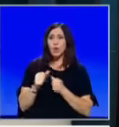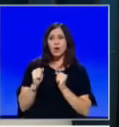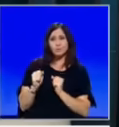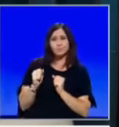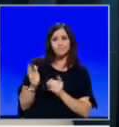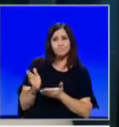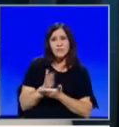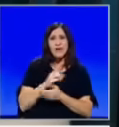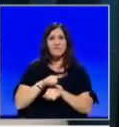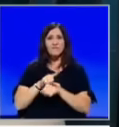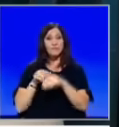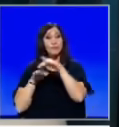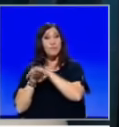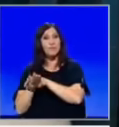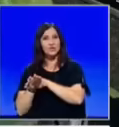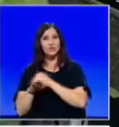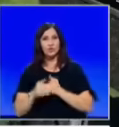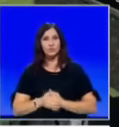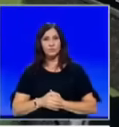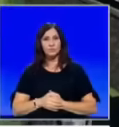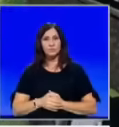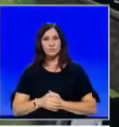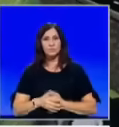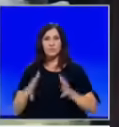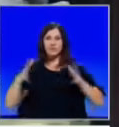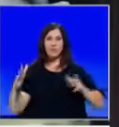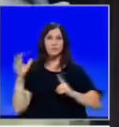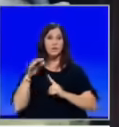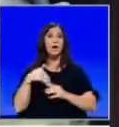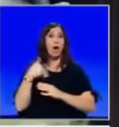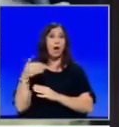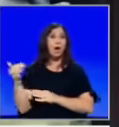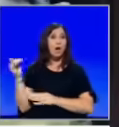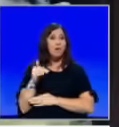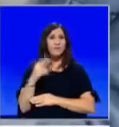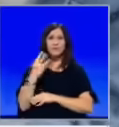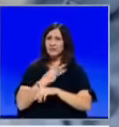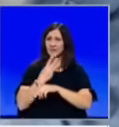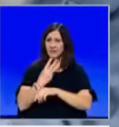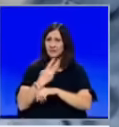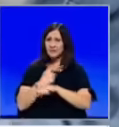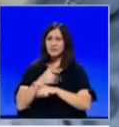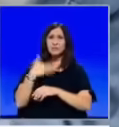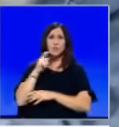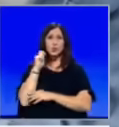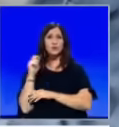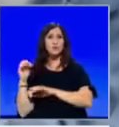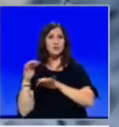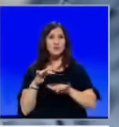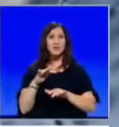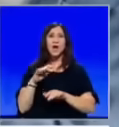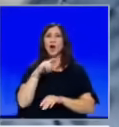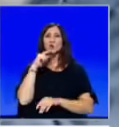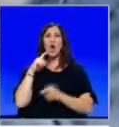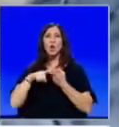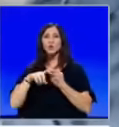прекарвам времето си в убежището. Мащабната атака идва 3 седмици след украинското нахлуване в руската Курска област. Кремъл